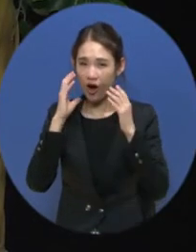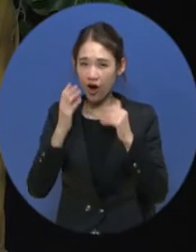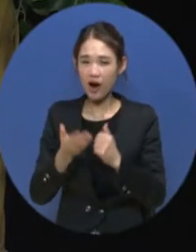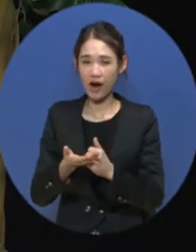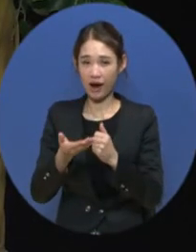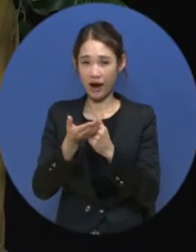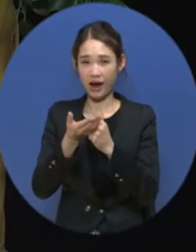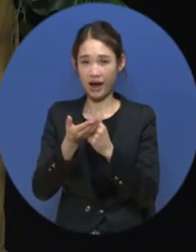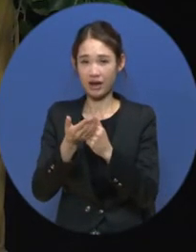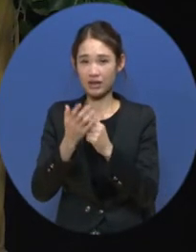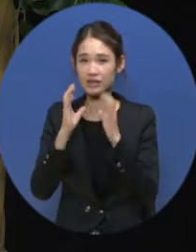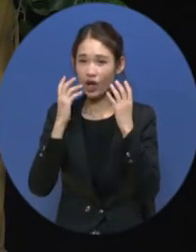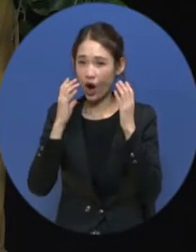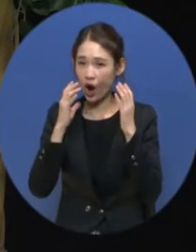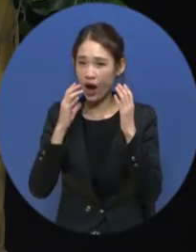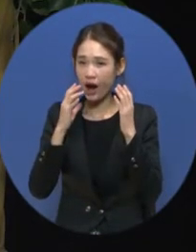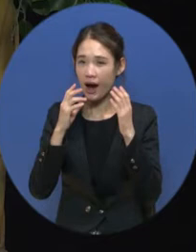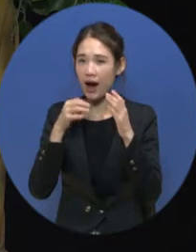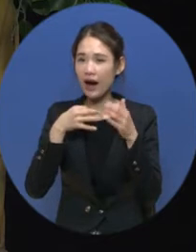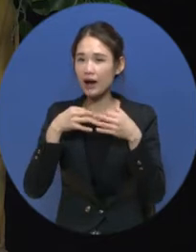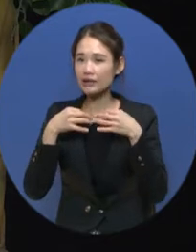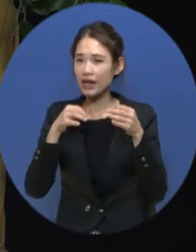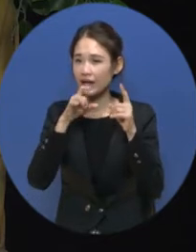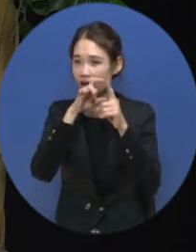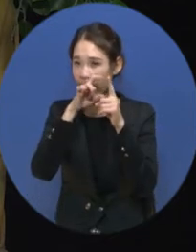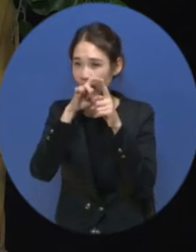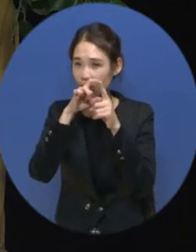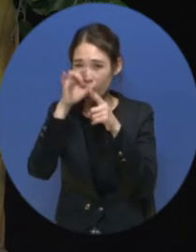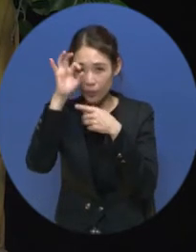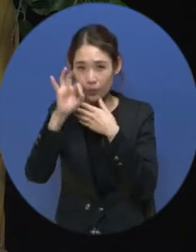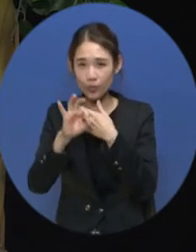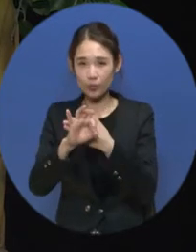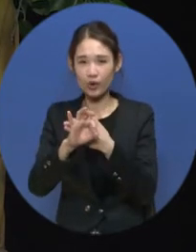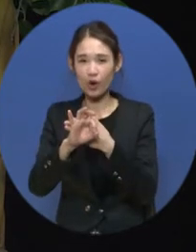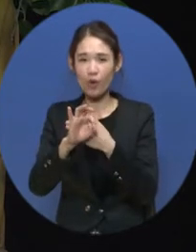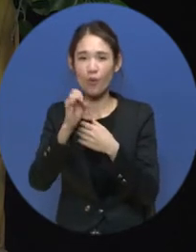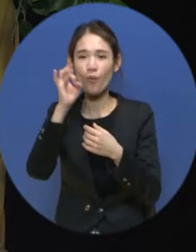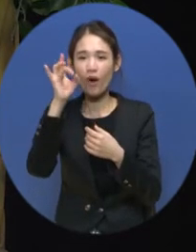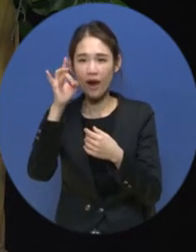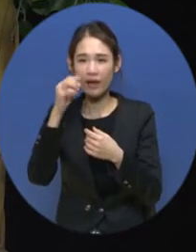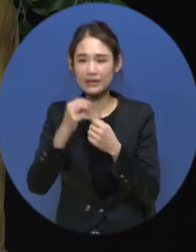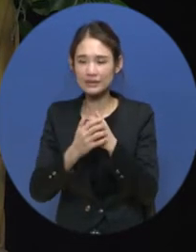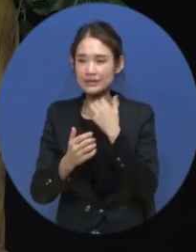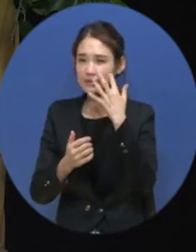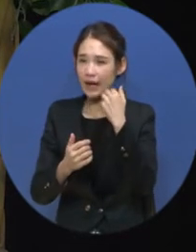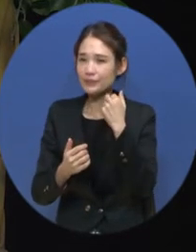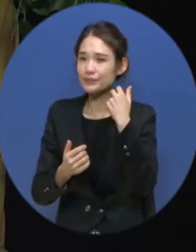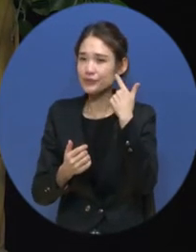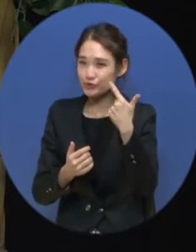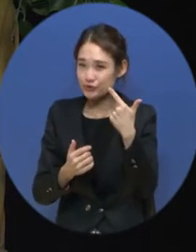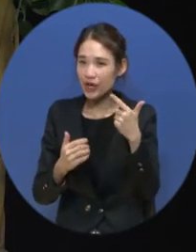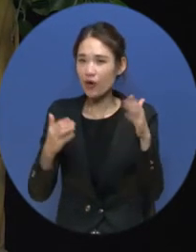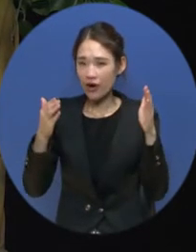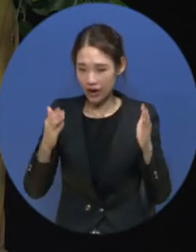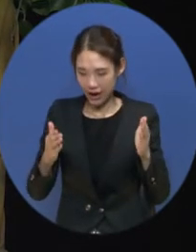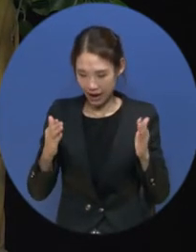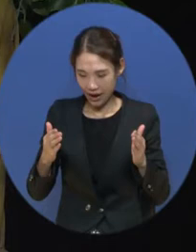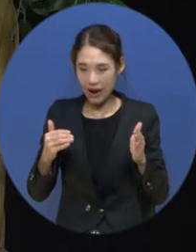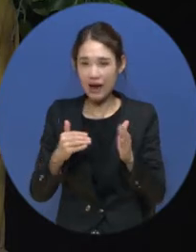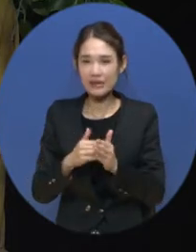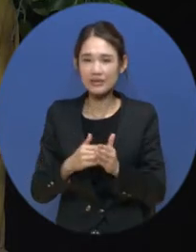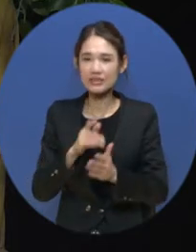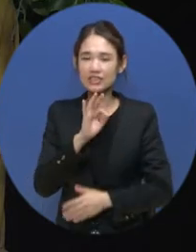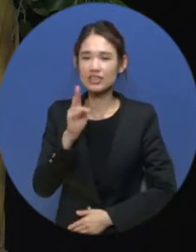이제 영아라고 한다면 이제 학문적으로 그냥 36개월까지를 영아기라고 해요. 예.